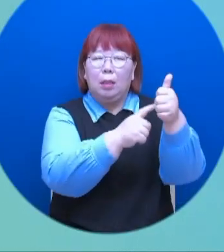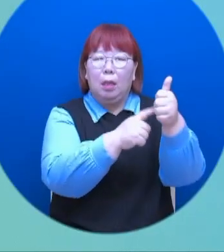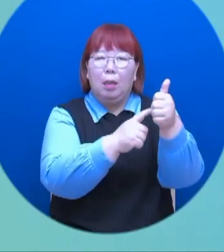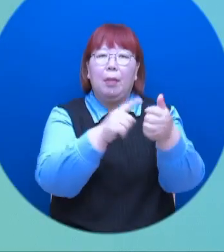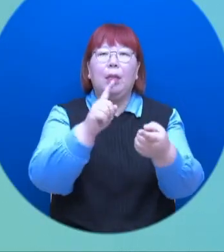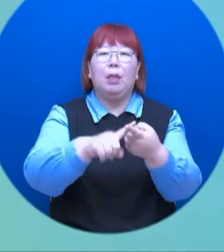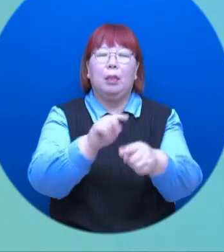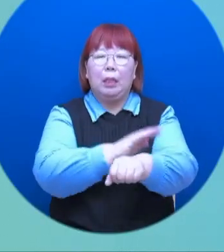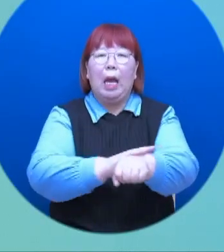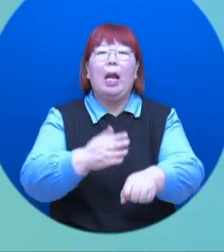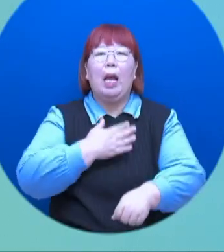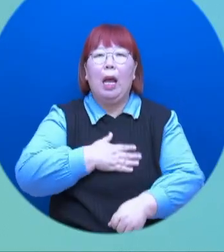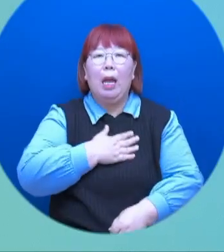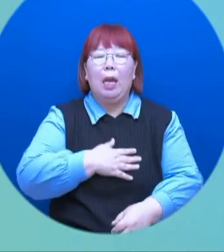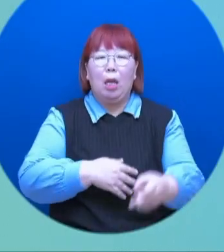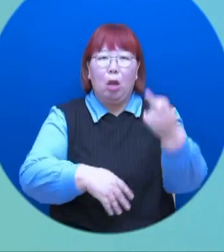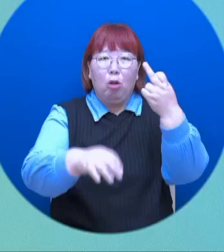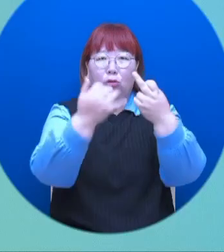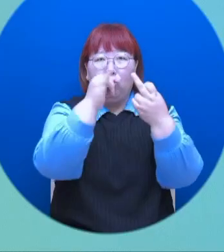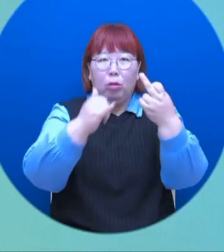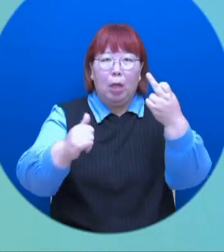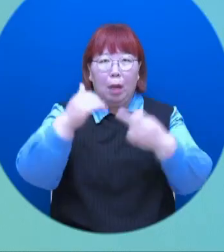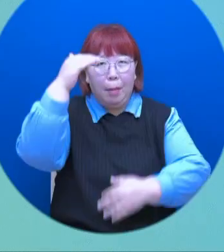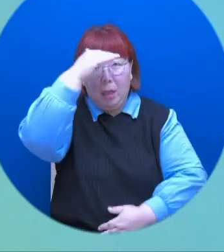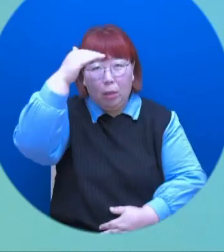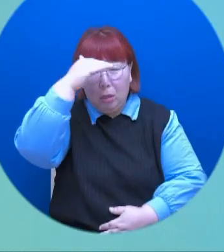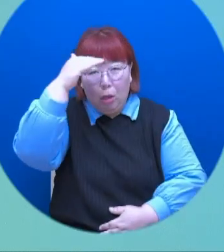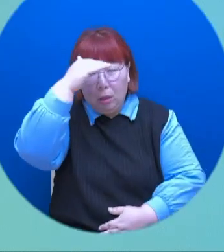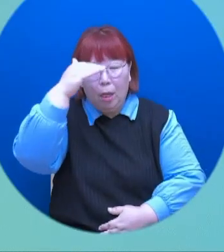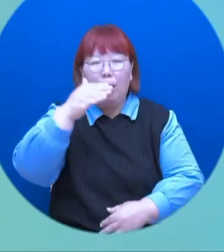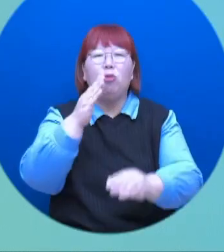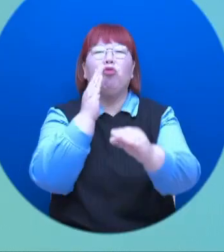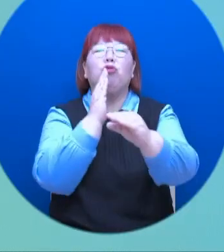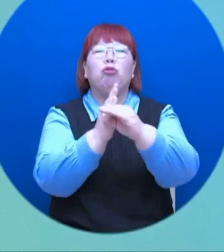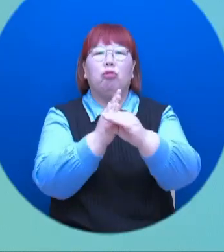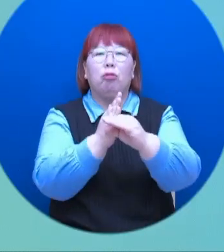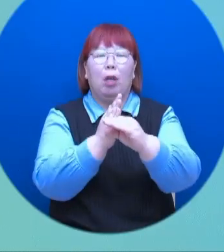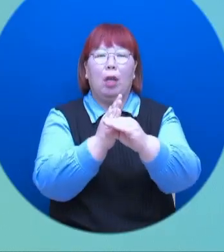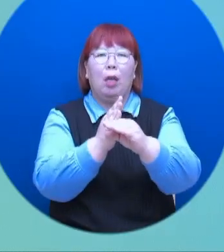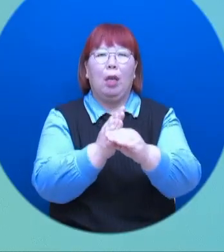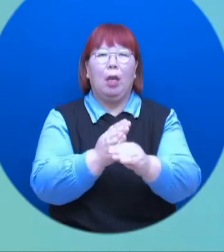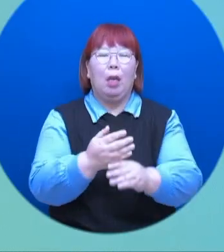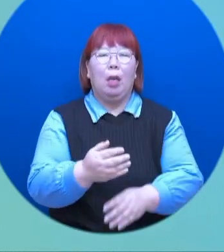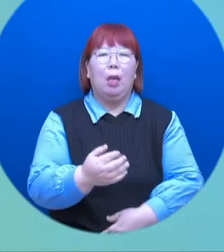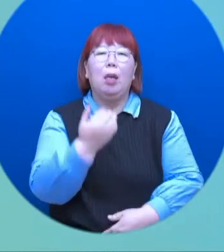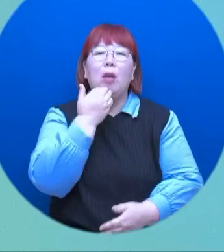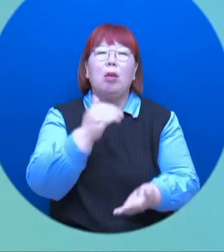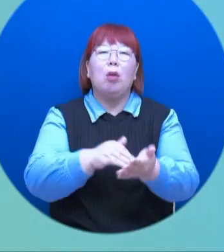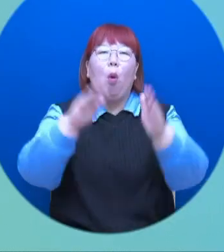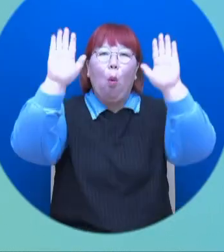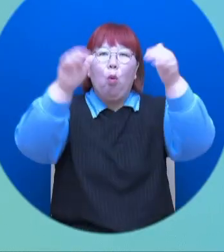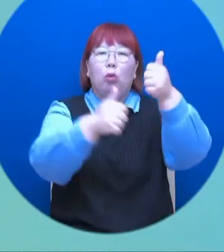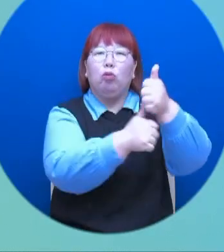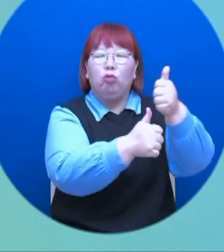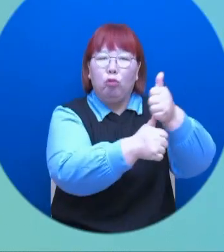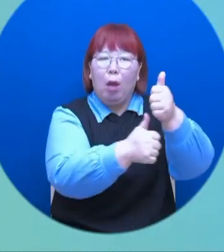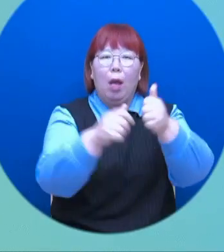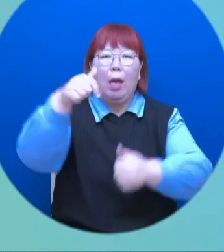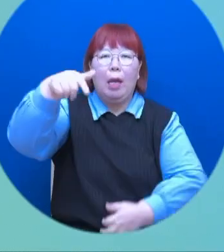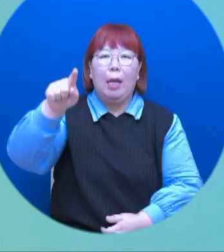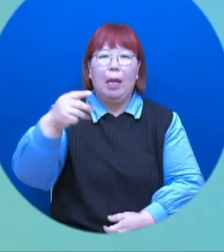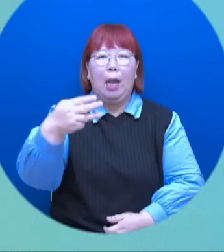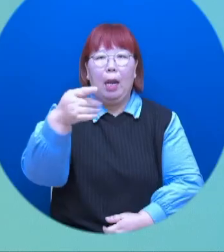압니다. 왜? 12명의 정탐 가운데 자랑스러운 여호수아, 갈렙 두